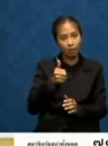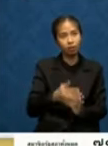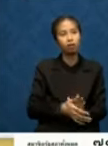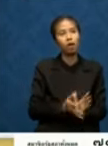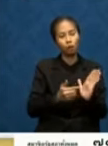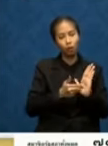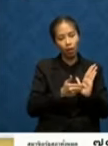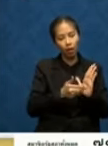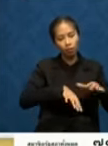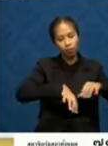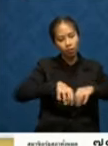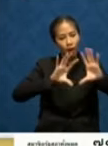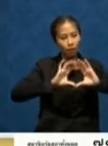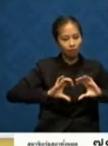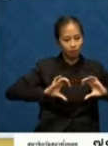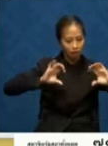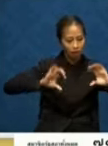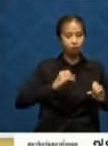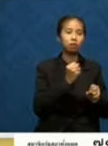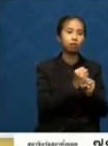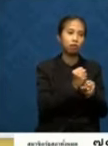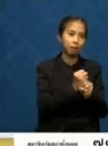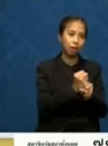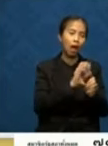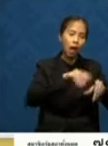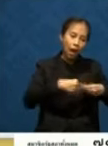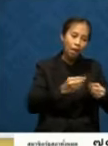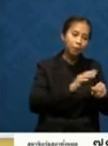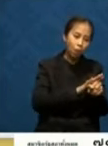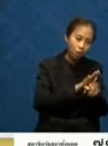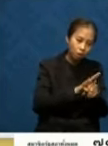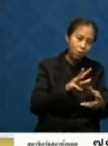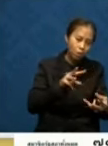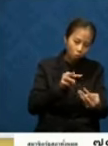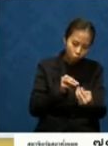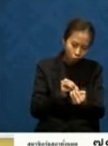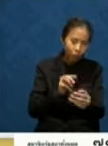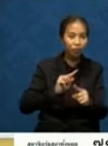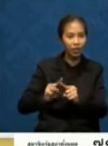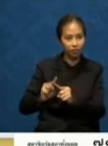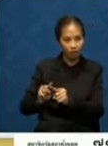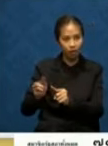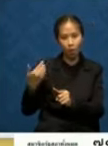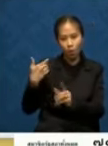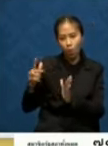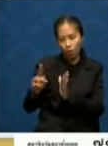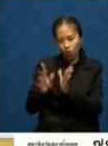ราชการแผ่นดินในการที่จะดำเนินการอย่างพอดีสมเหตุสมผลมีภูมิคุ้มกันพร้อมเงื่อนไข